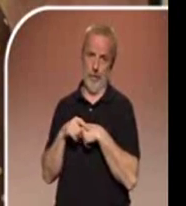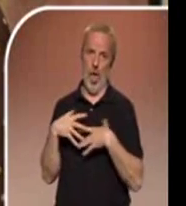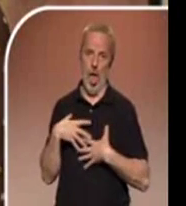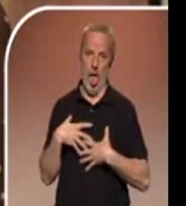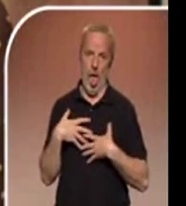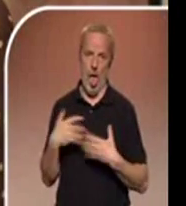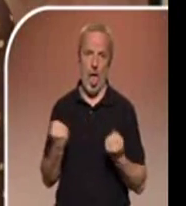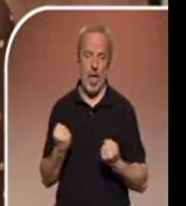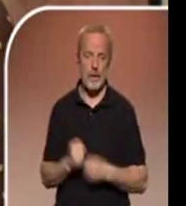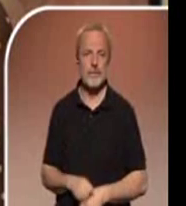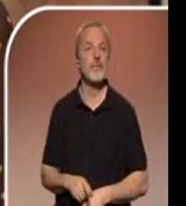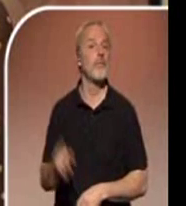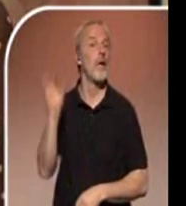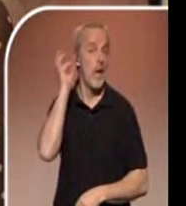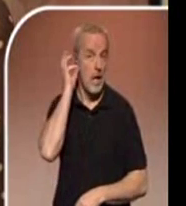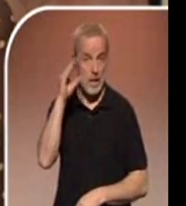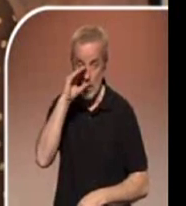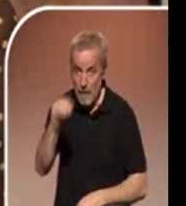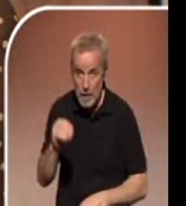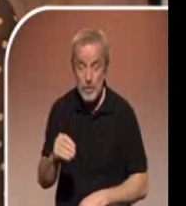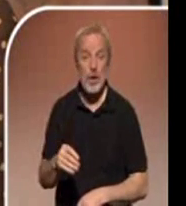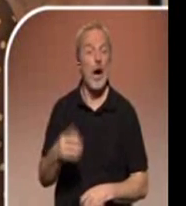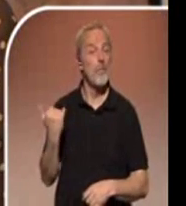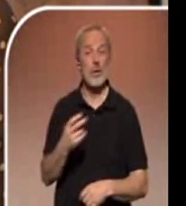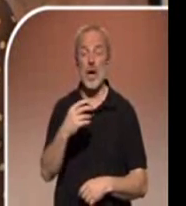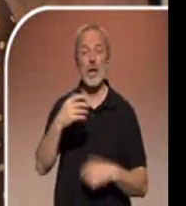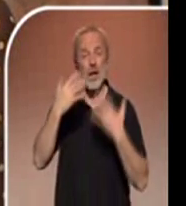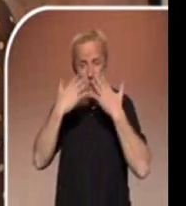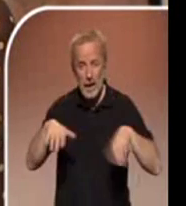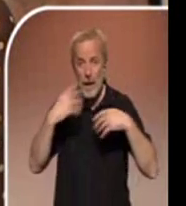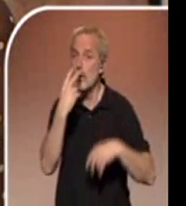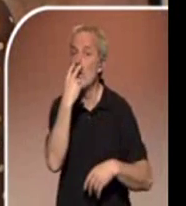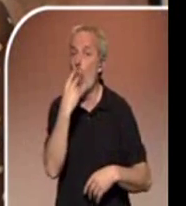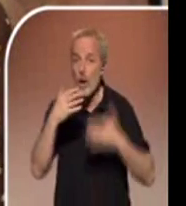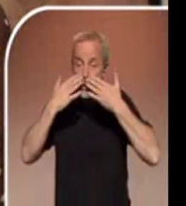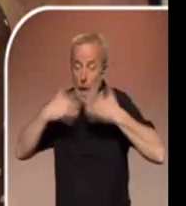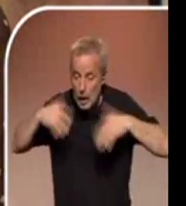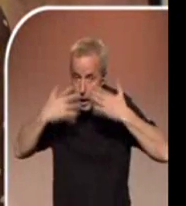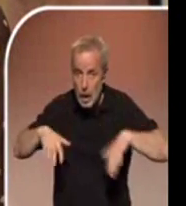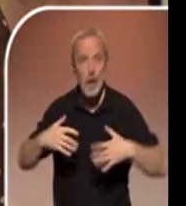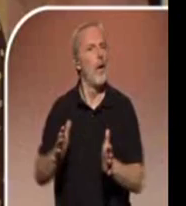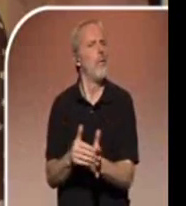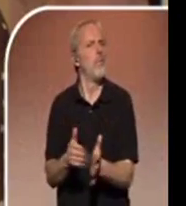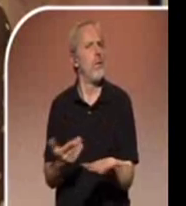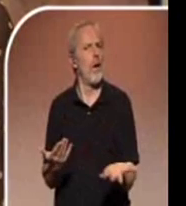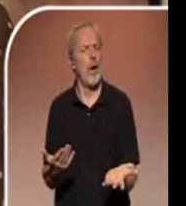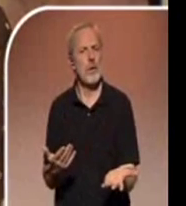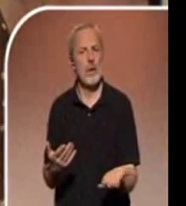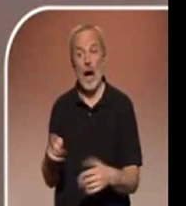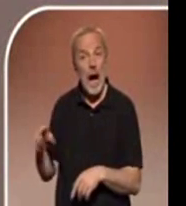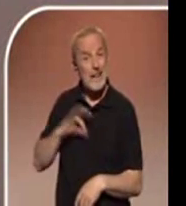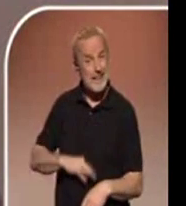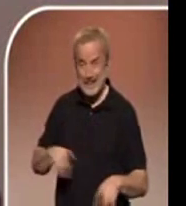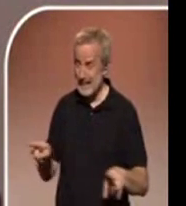Divačce se často spouští krev z nosu, hodně u toho krvácí a ptá se, jestli to může mít souvislost s tlakem, trápí to i jejího 10letého